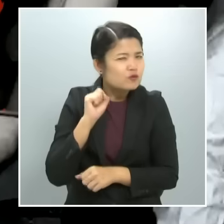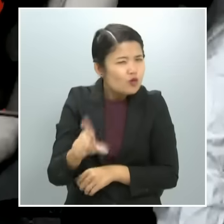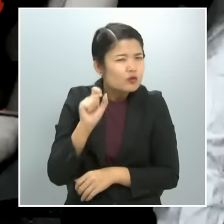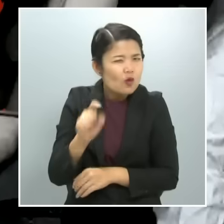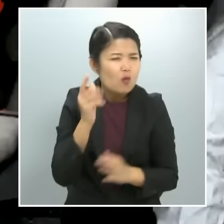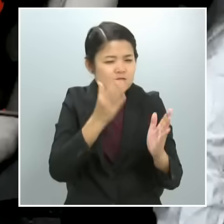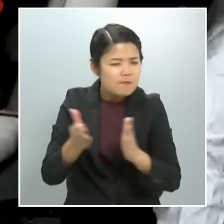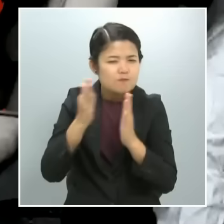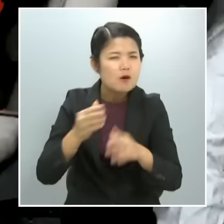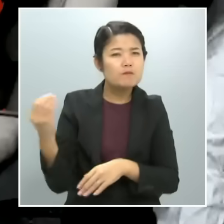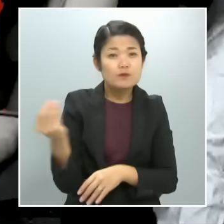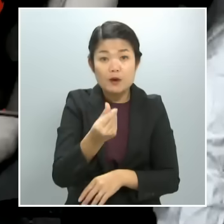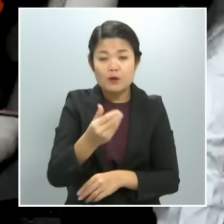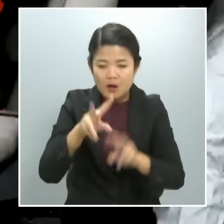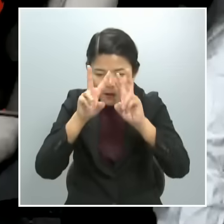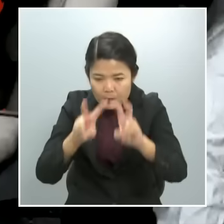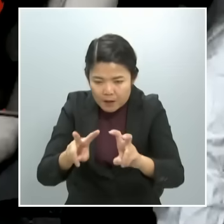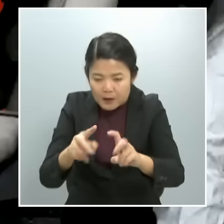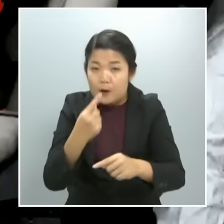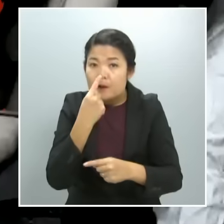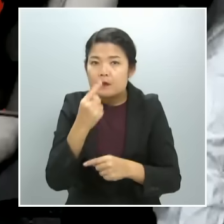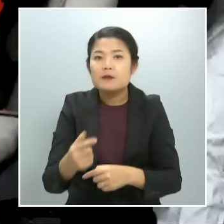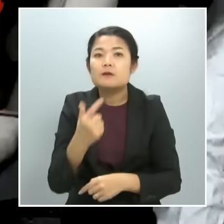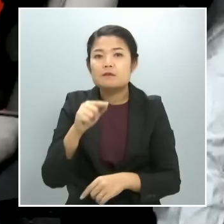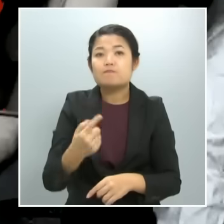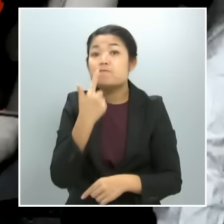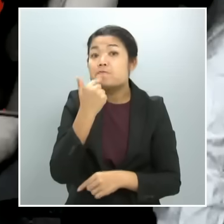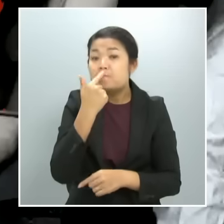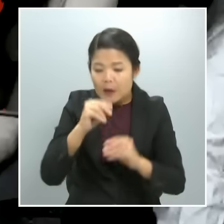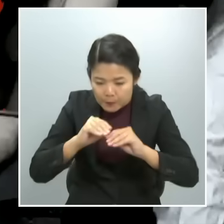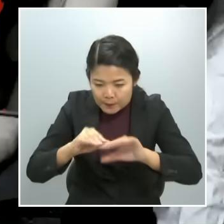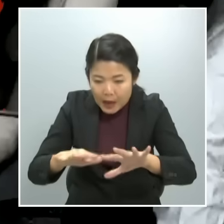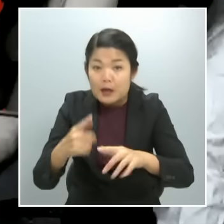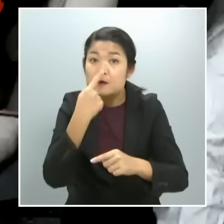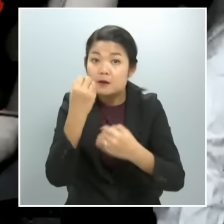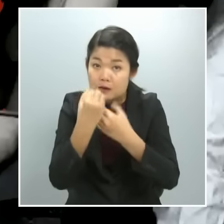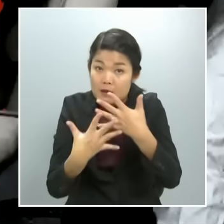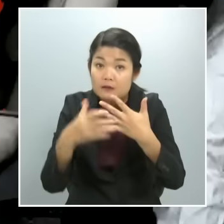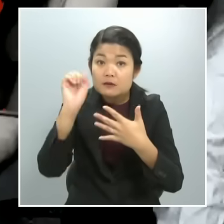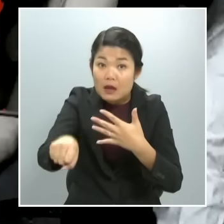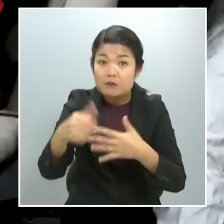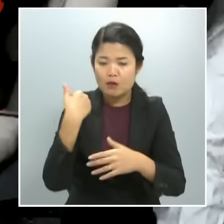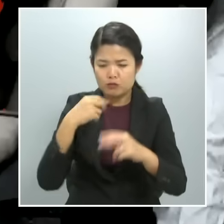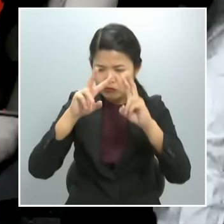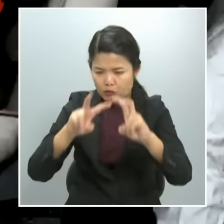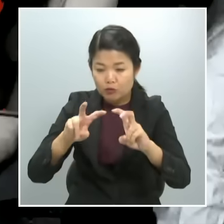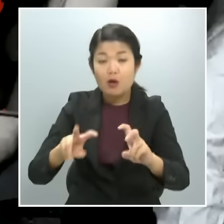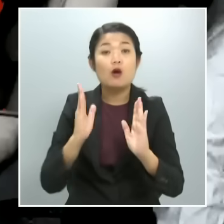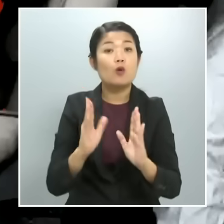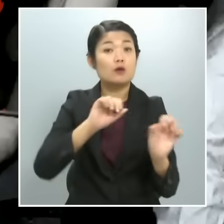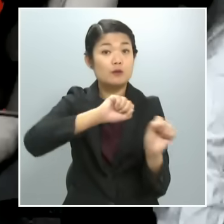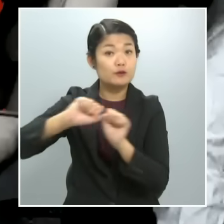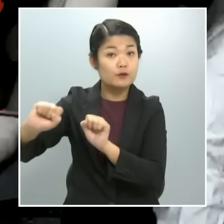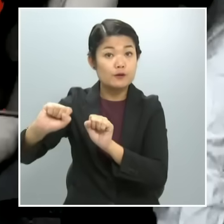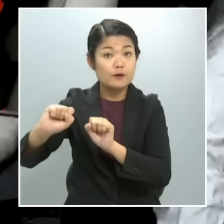เพื่อพิสูจน์ให้ได้ว่าของเหลวสีแดงที่พบที่เบาะใช้คราบเลือดไเบื้องต้นทางคนขับรถตู้นะเดชที่เมื่อวานนี้ไปที่